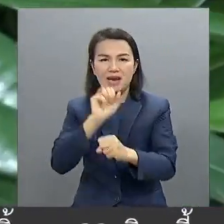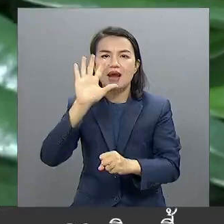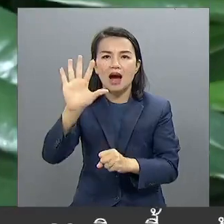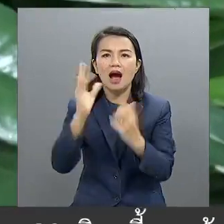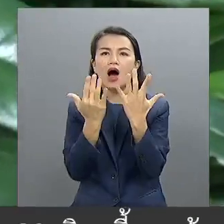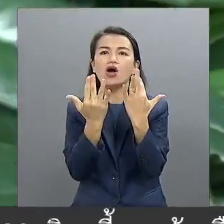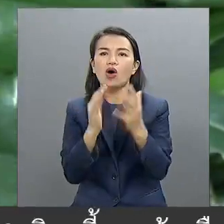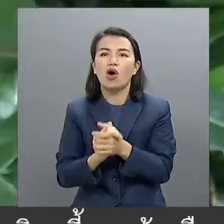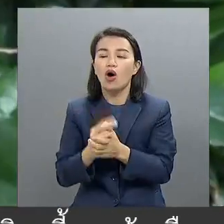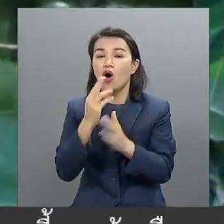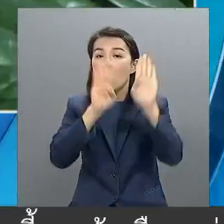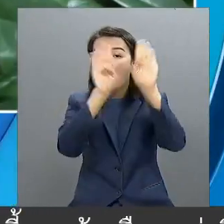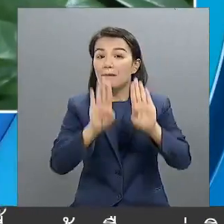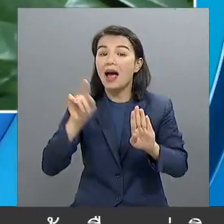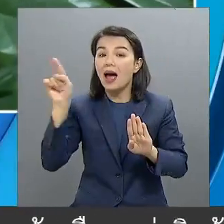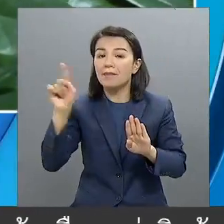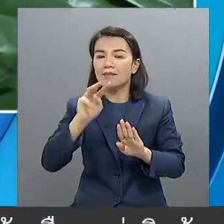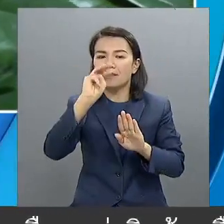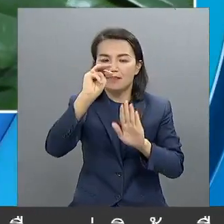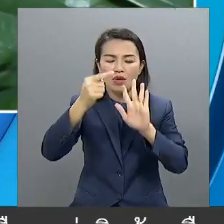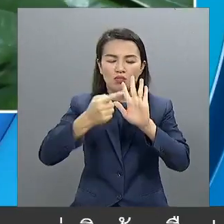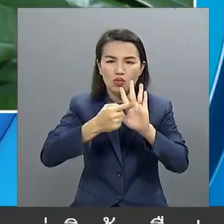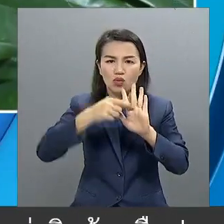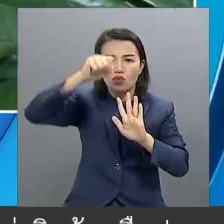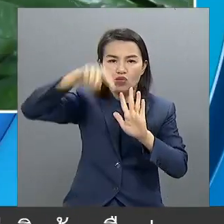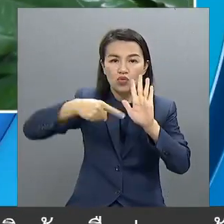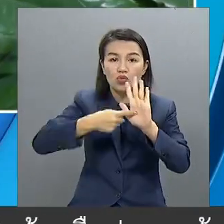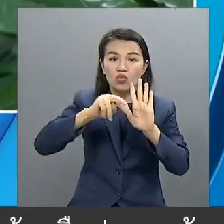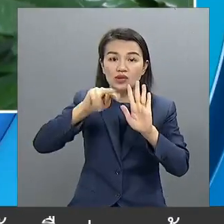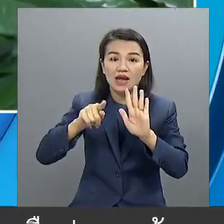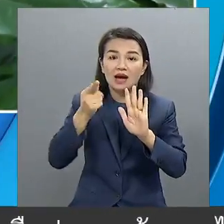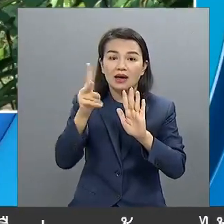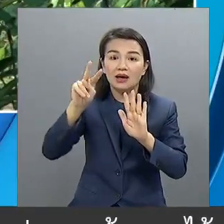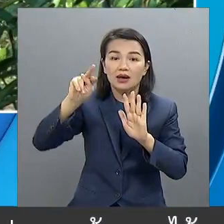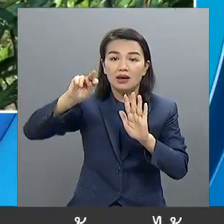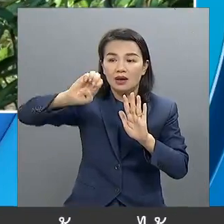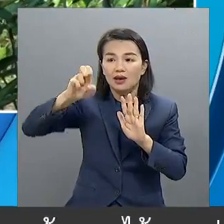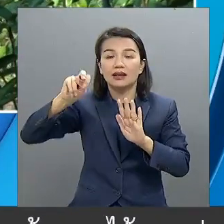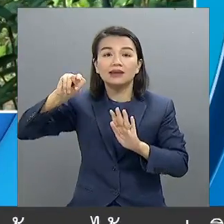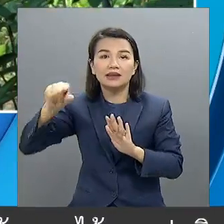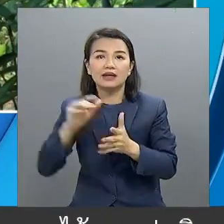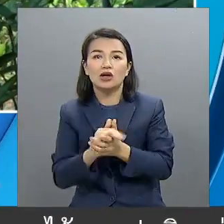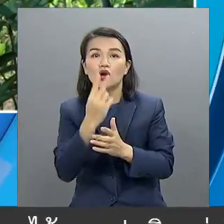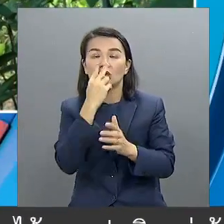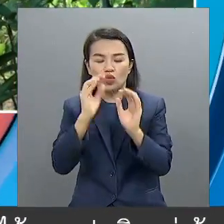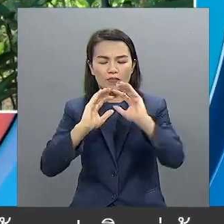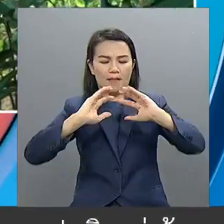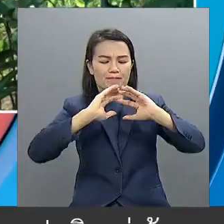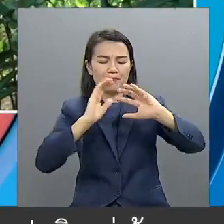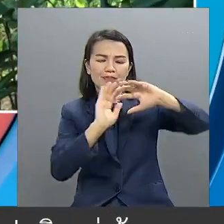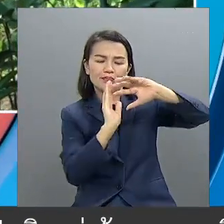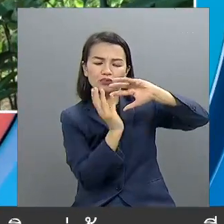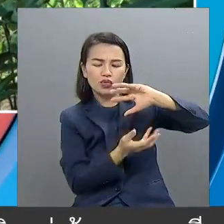สังคิง มีวิธีสังเกตนอกจากดูเรื่องของรูปที่ตรง ก้้นนะเป็รปเปใชแการดวงๆแล้ว